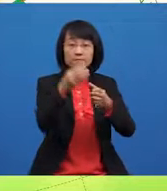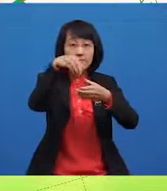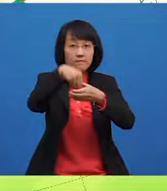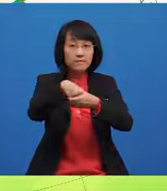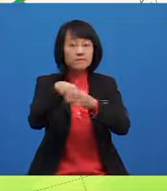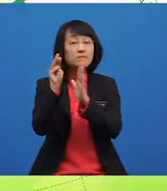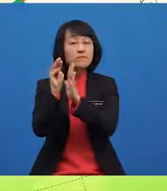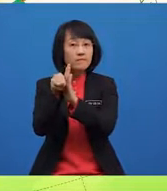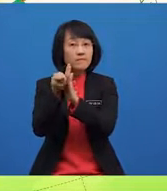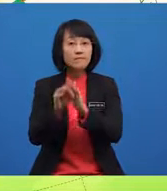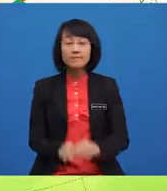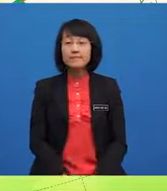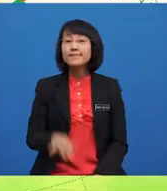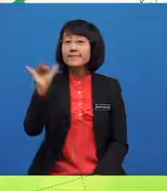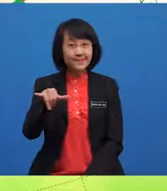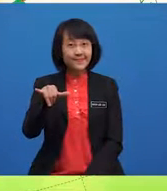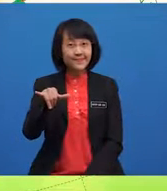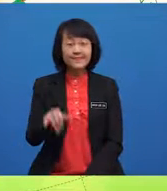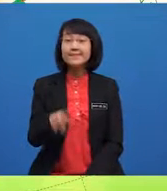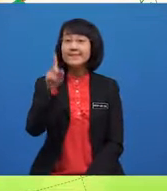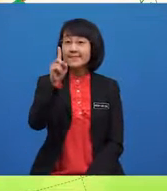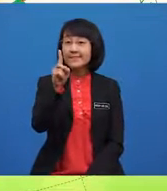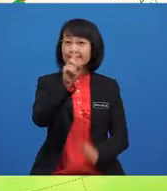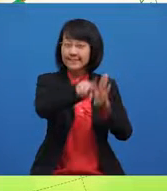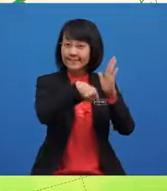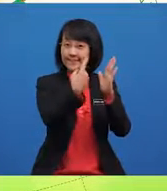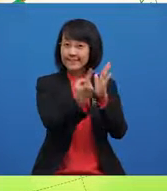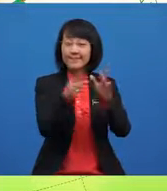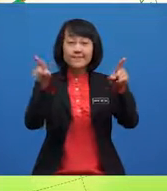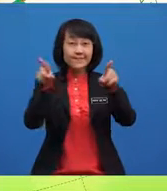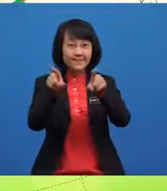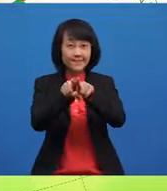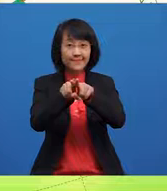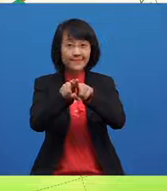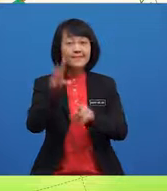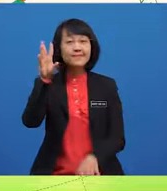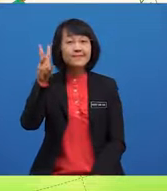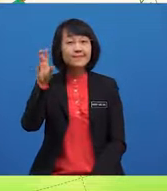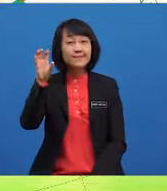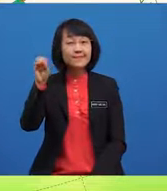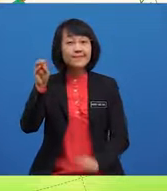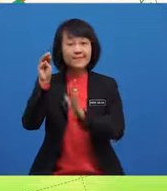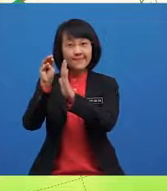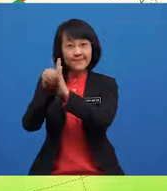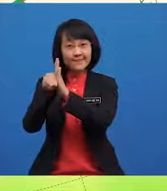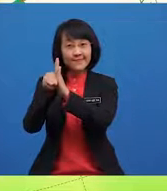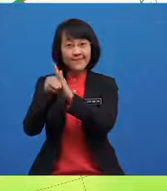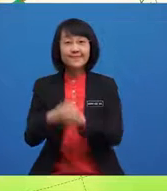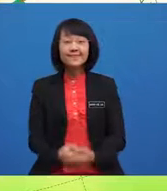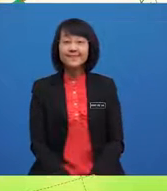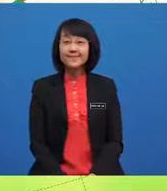minit? Ya, satu jam bersamaan 60